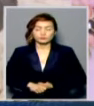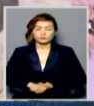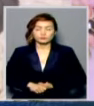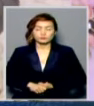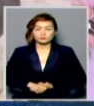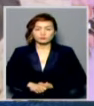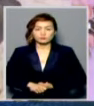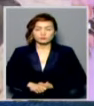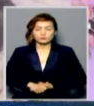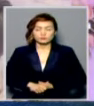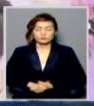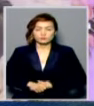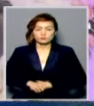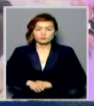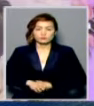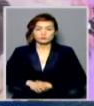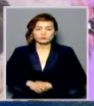оларға мың алғыс